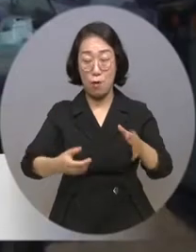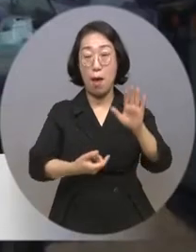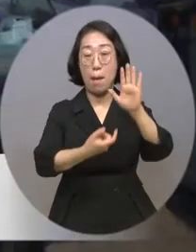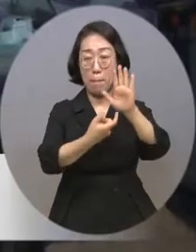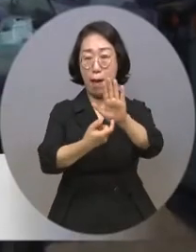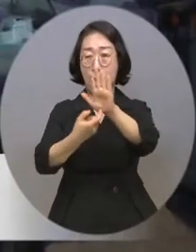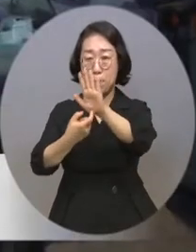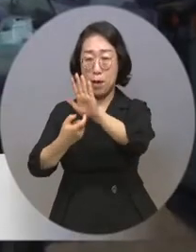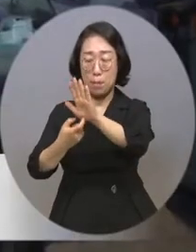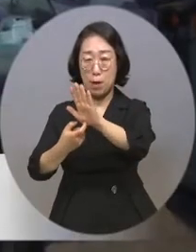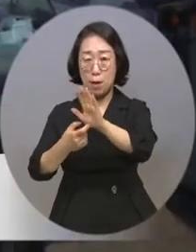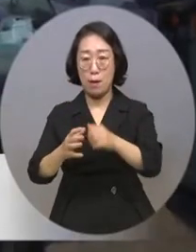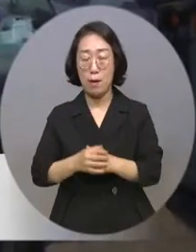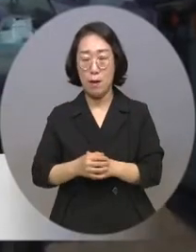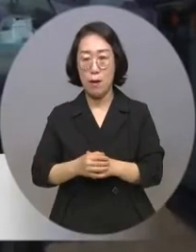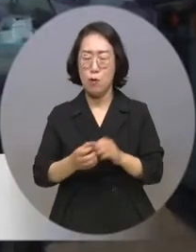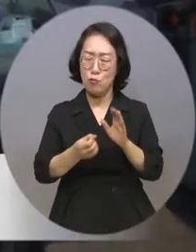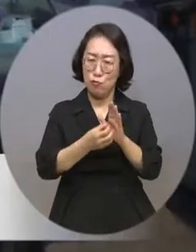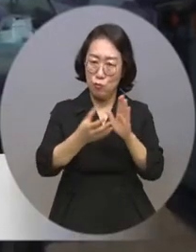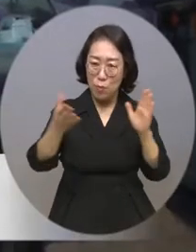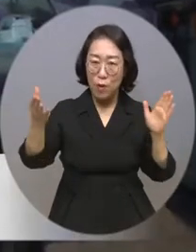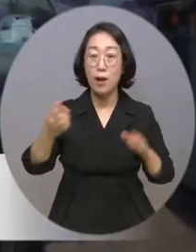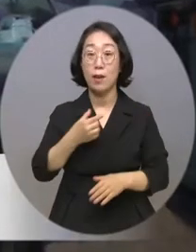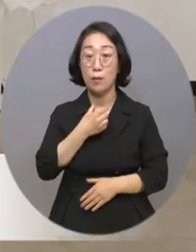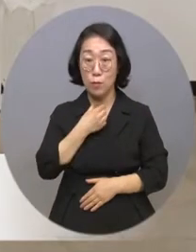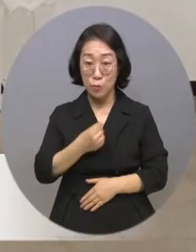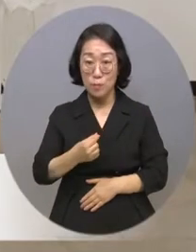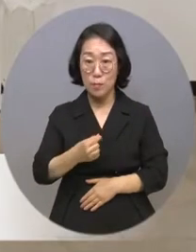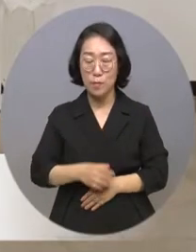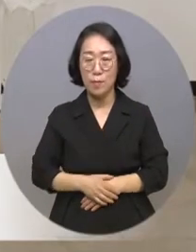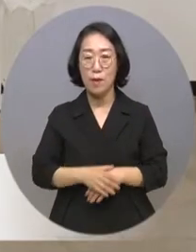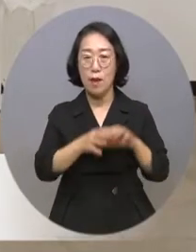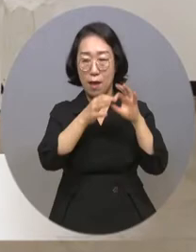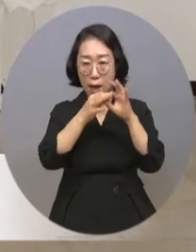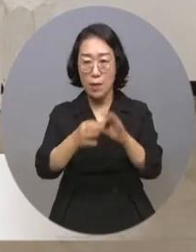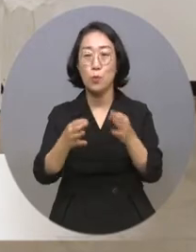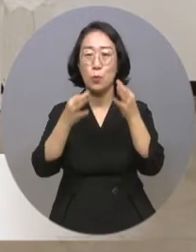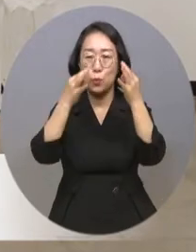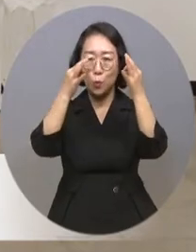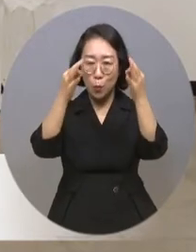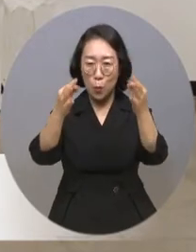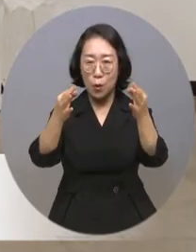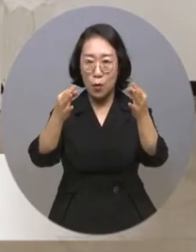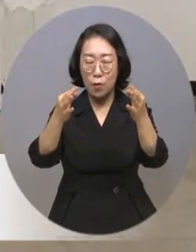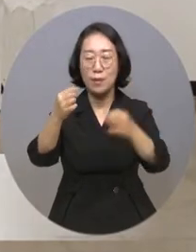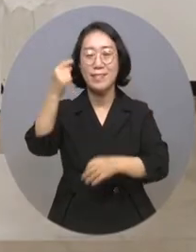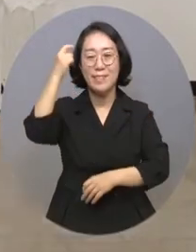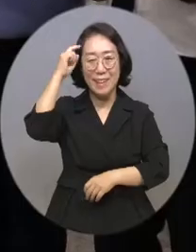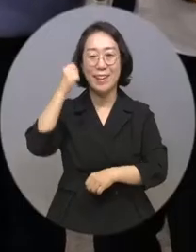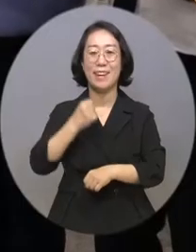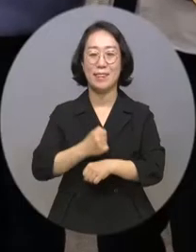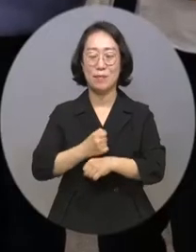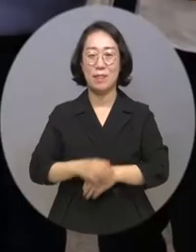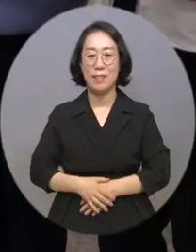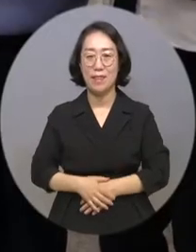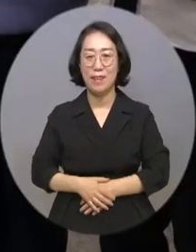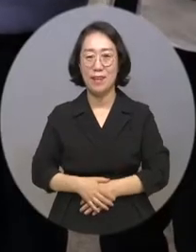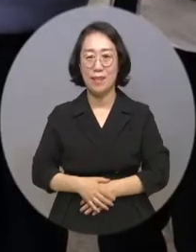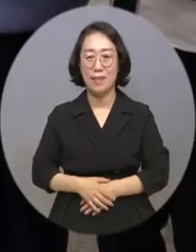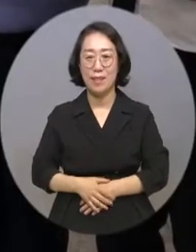세계적인 아트페어의 하나로 자리매김할 수 있도록 열심히 노력해야겠다는 그런 생각을 했습니다. 아트